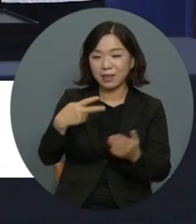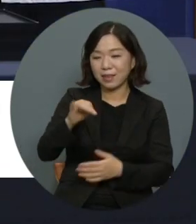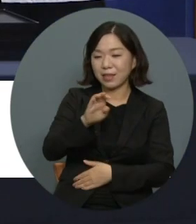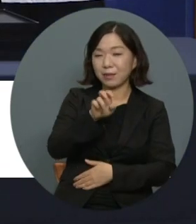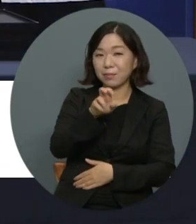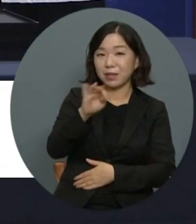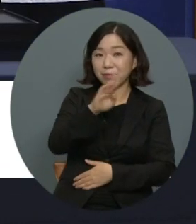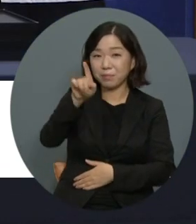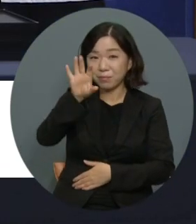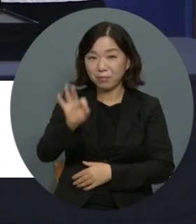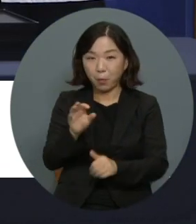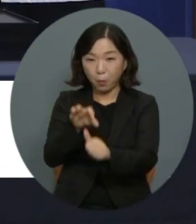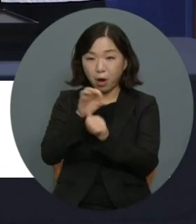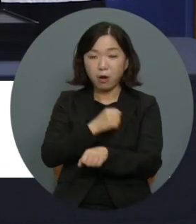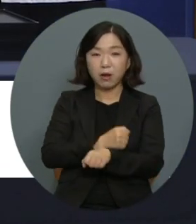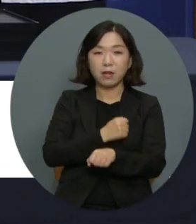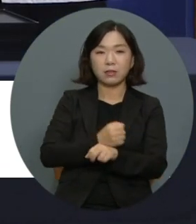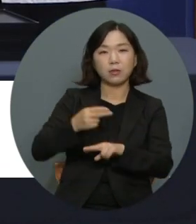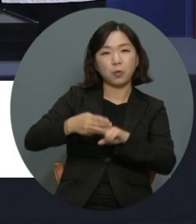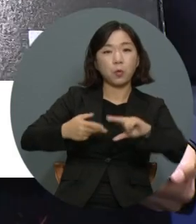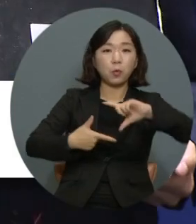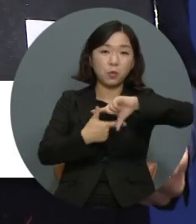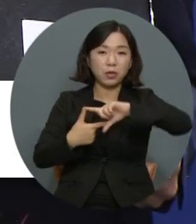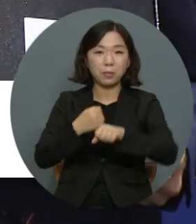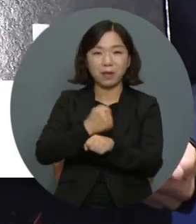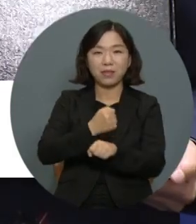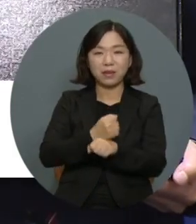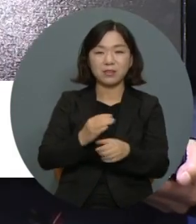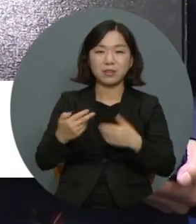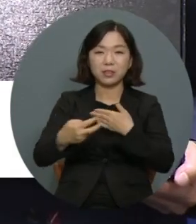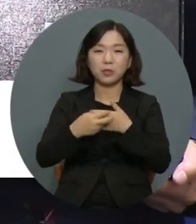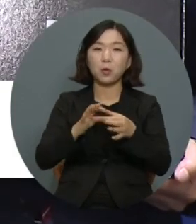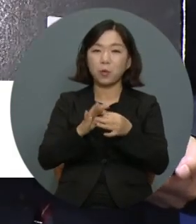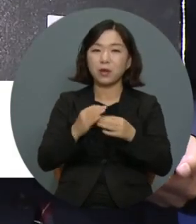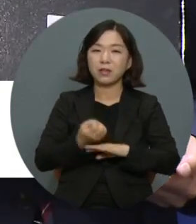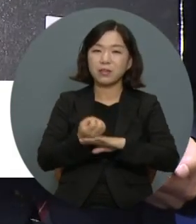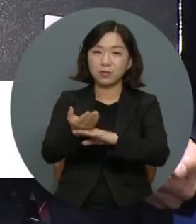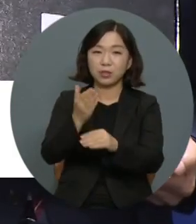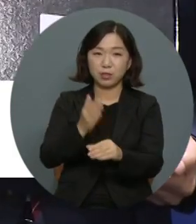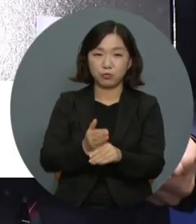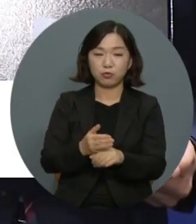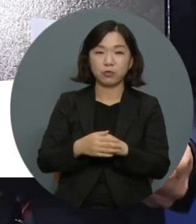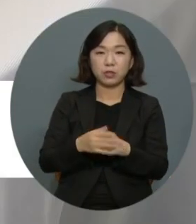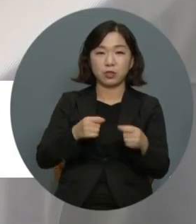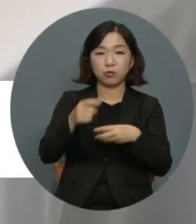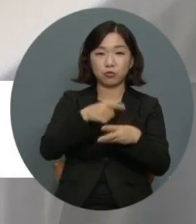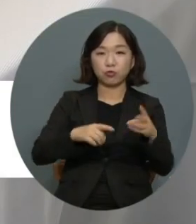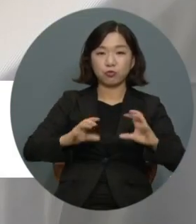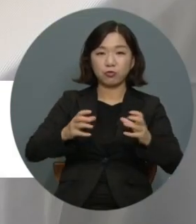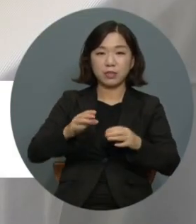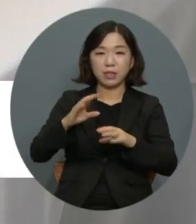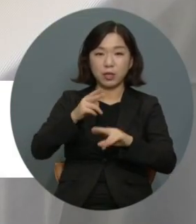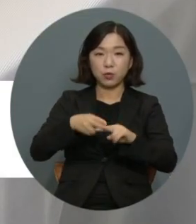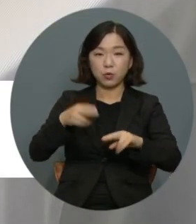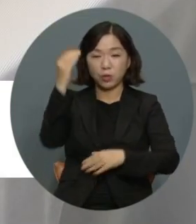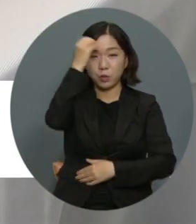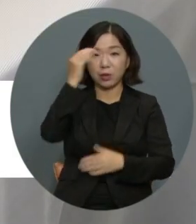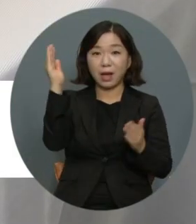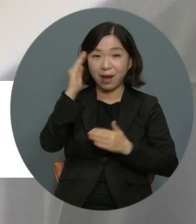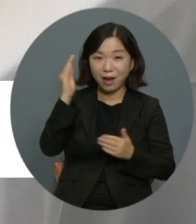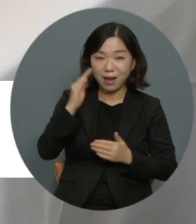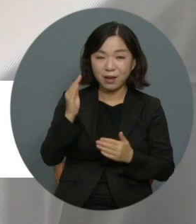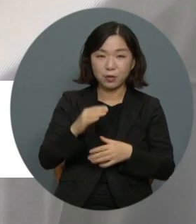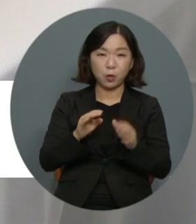코로나 방역 의료진과 관계자들에게 전달하고 있습니다 영주 국제 졸이고 학생들은 지난달 30일 코로나